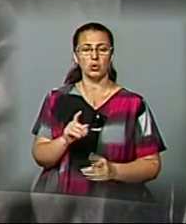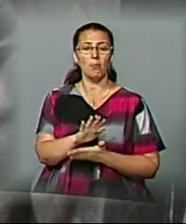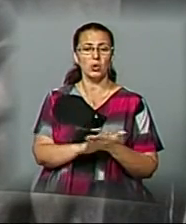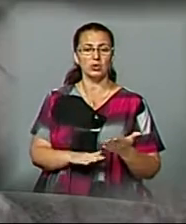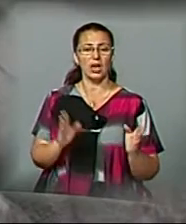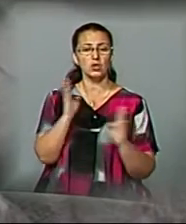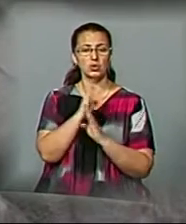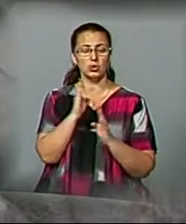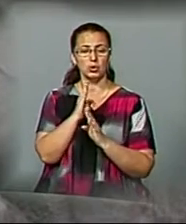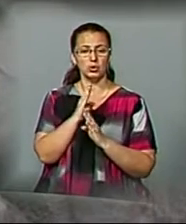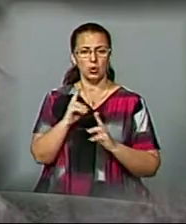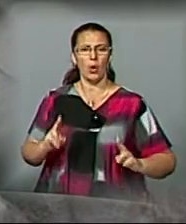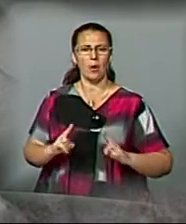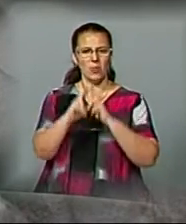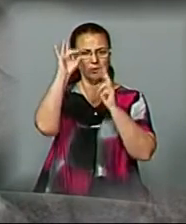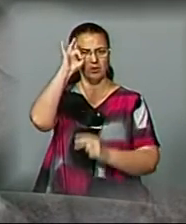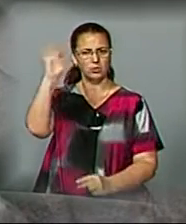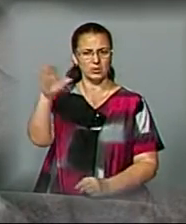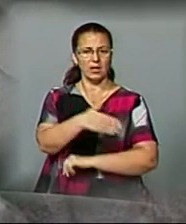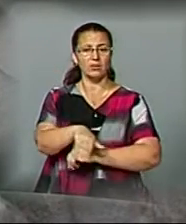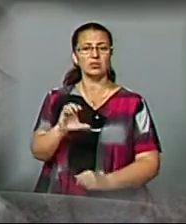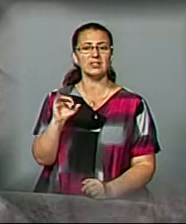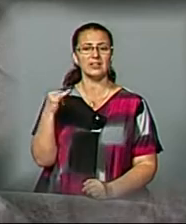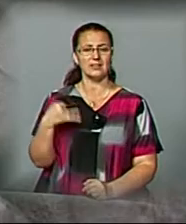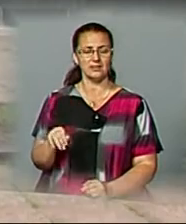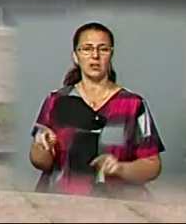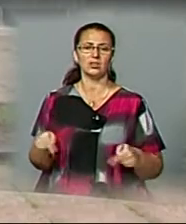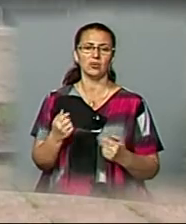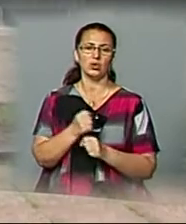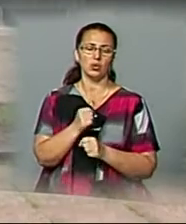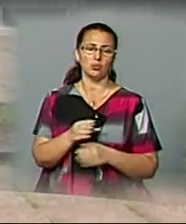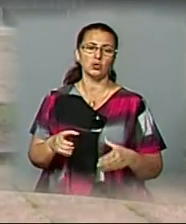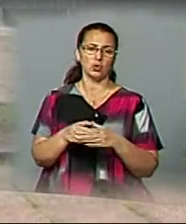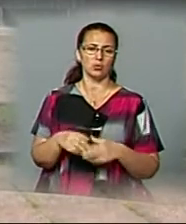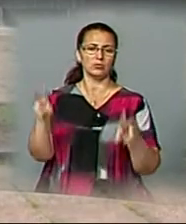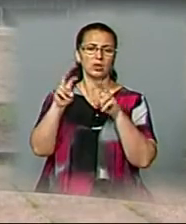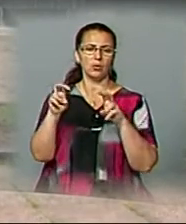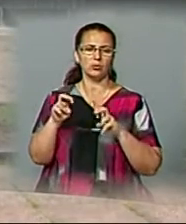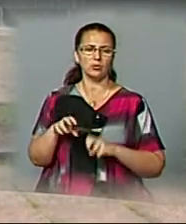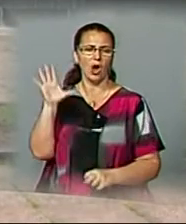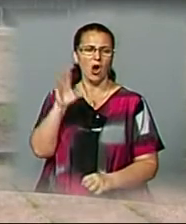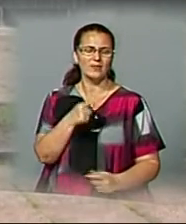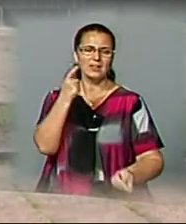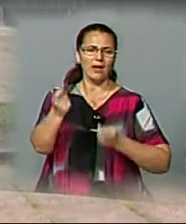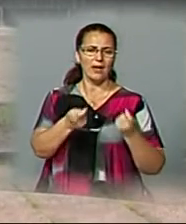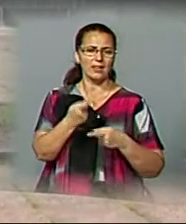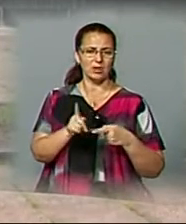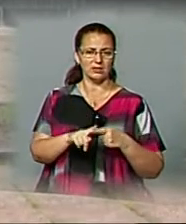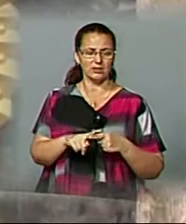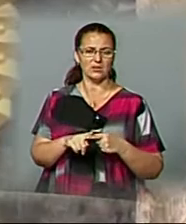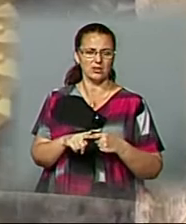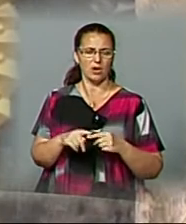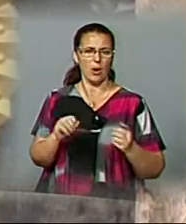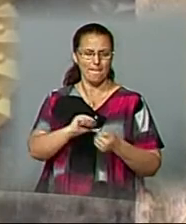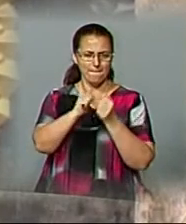Долі монументу слави у Львові, що розташований на Стрийській, створили робочу групу. Вона обстежила всі елементи цієї конструкції. В результаті виявили,